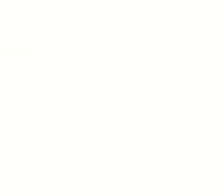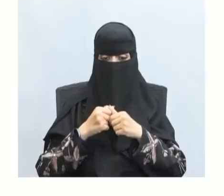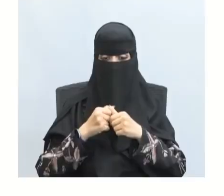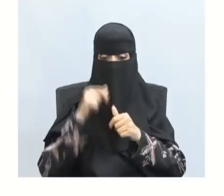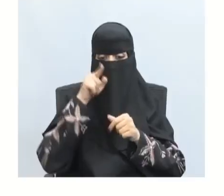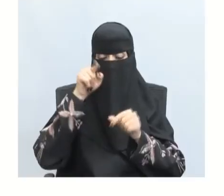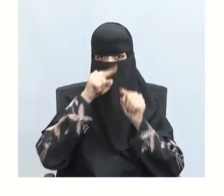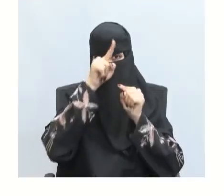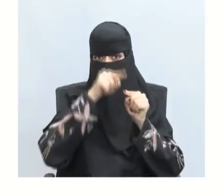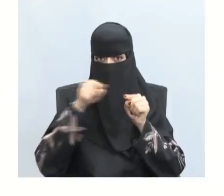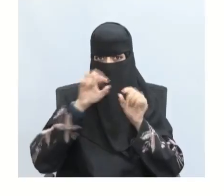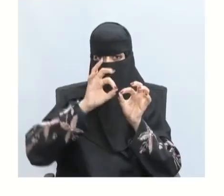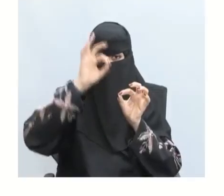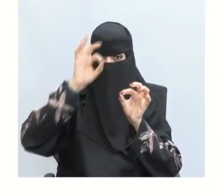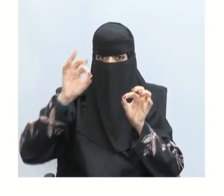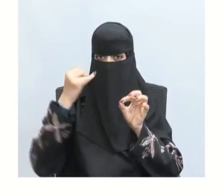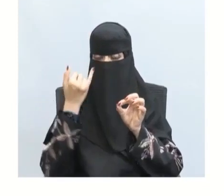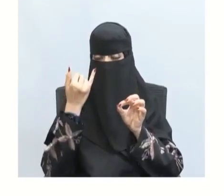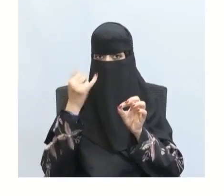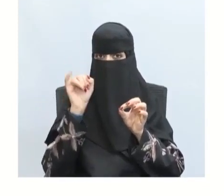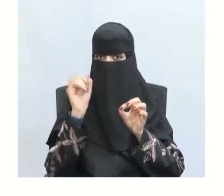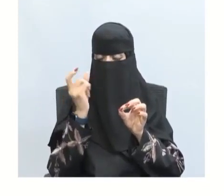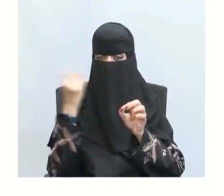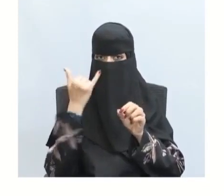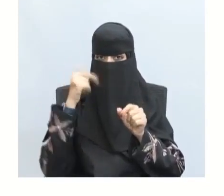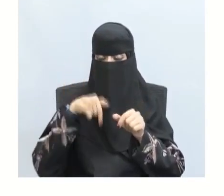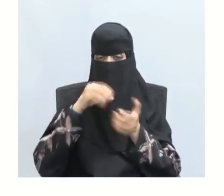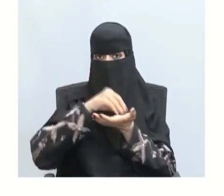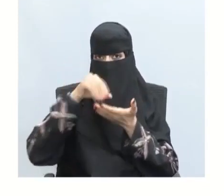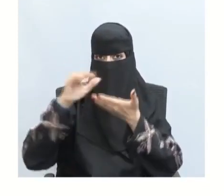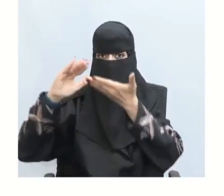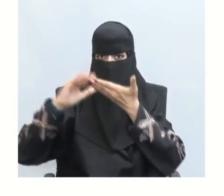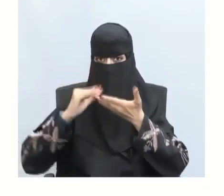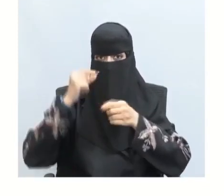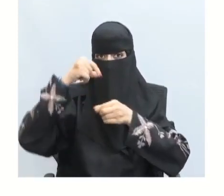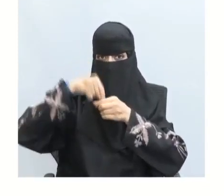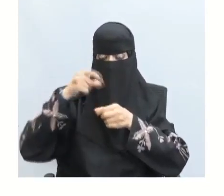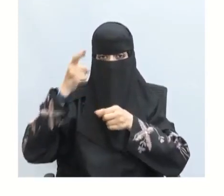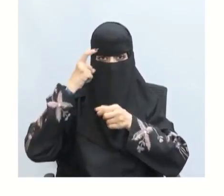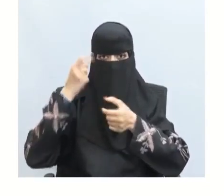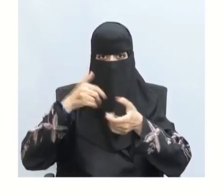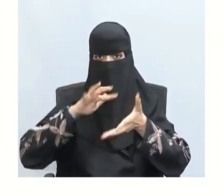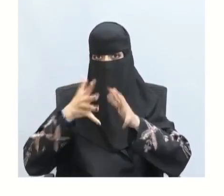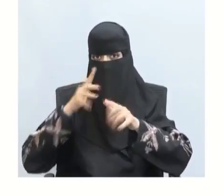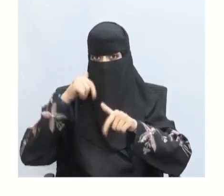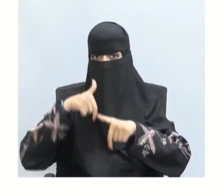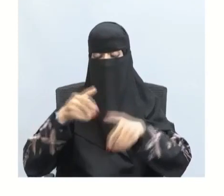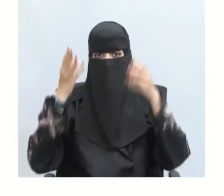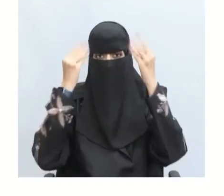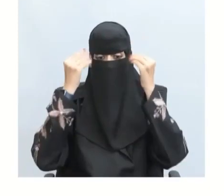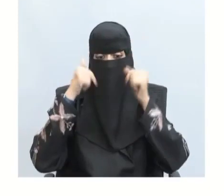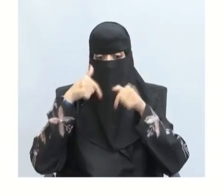ويعد هذا المخطط من اهم الوسائل التي تساعد في معرفه بعض